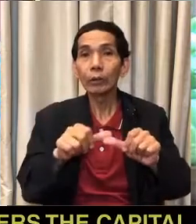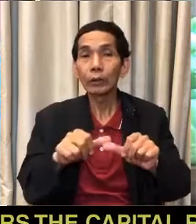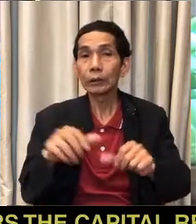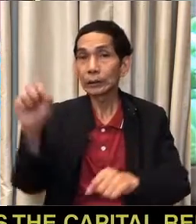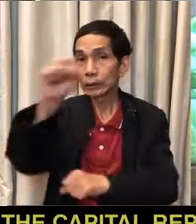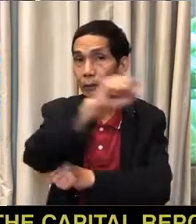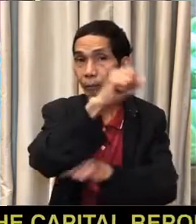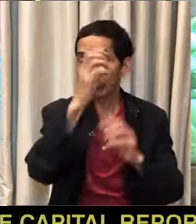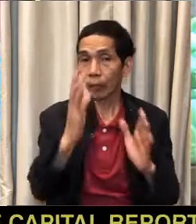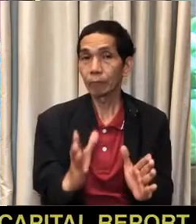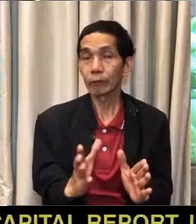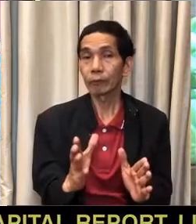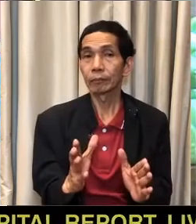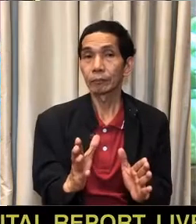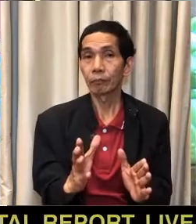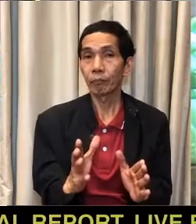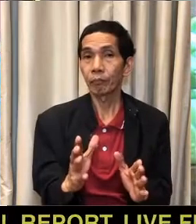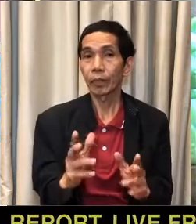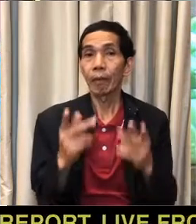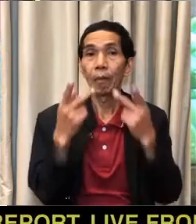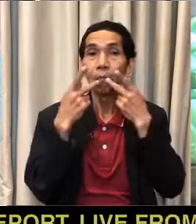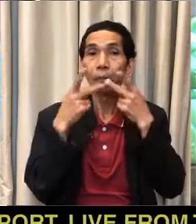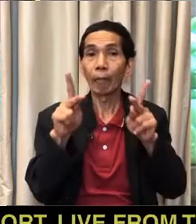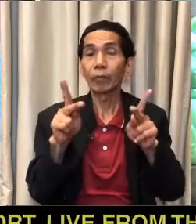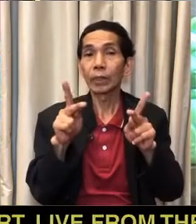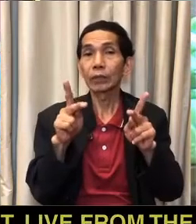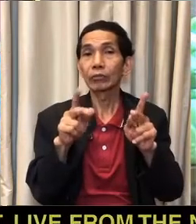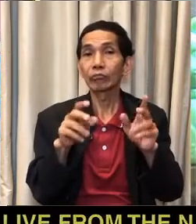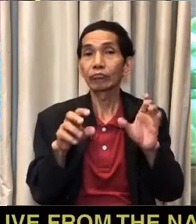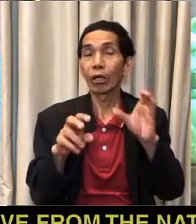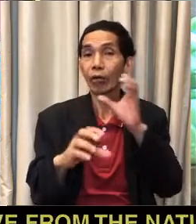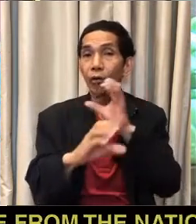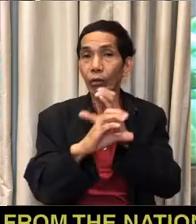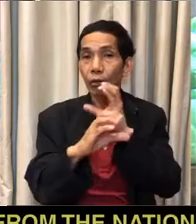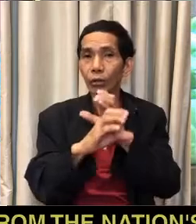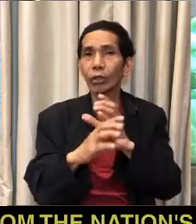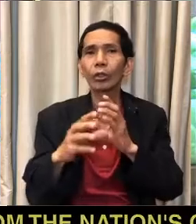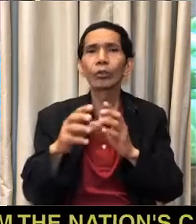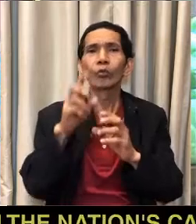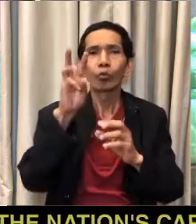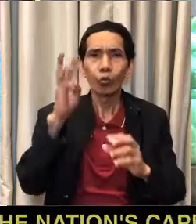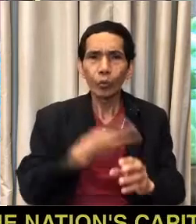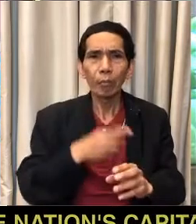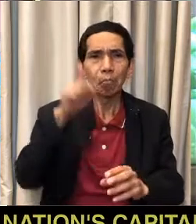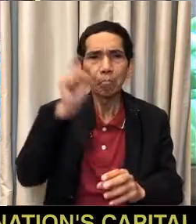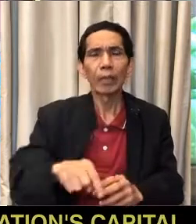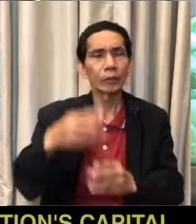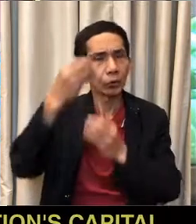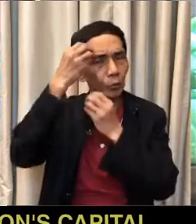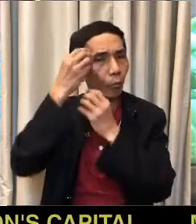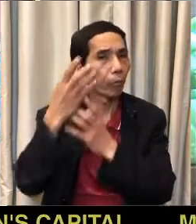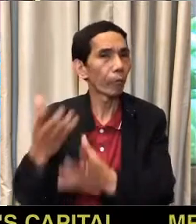mga driver ng pabublikong sakya, sumunod po tayo.